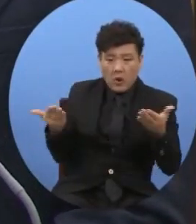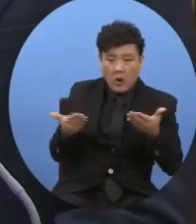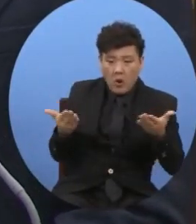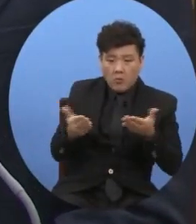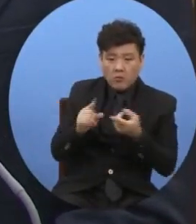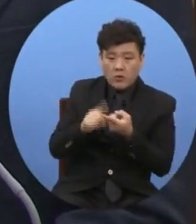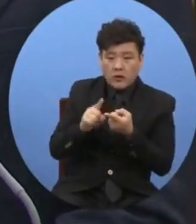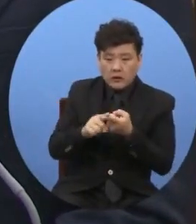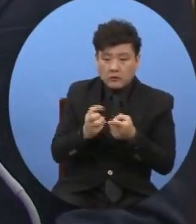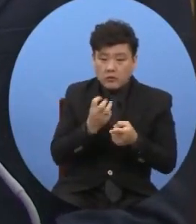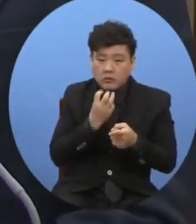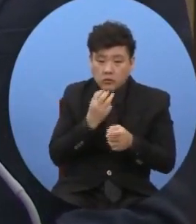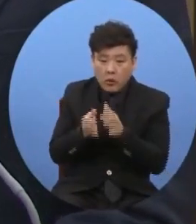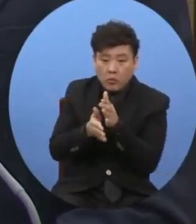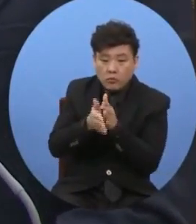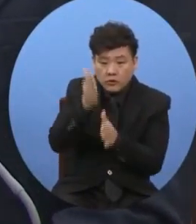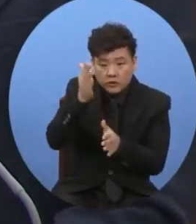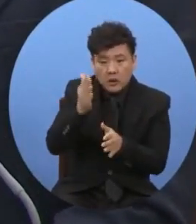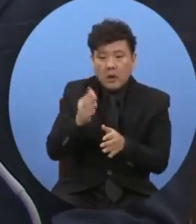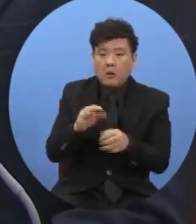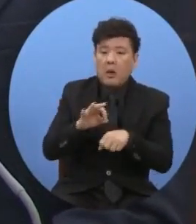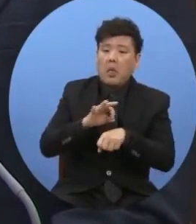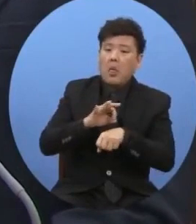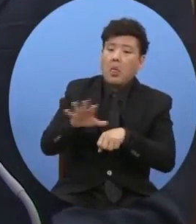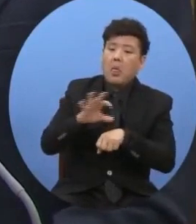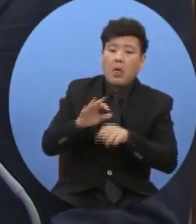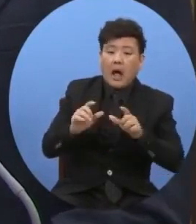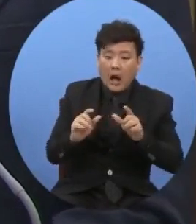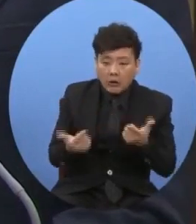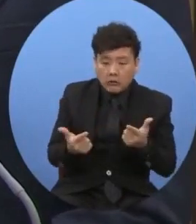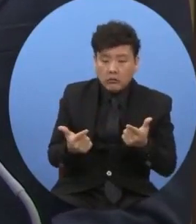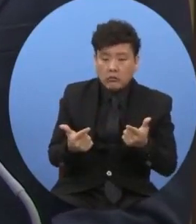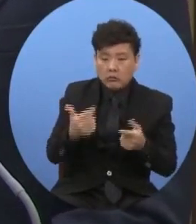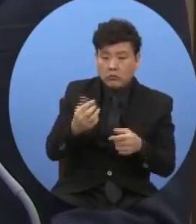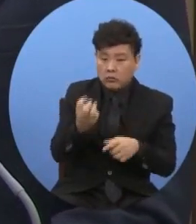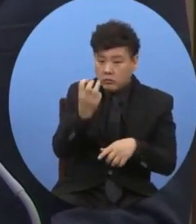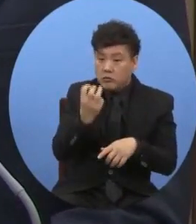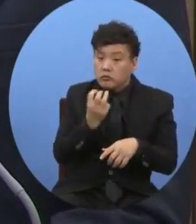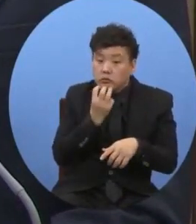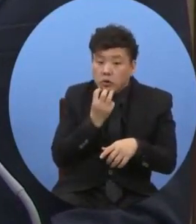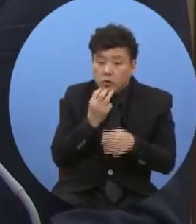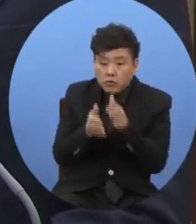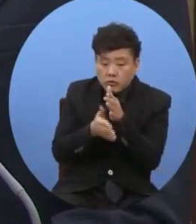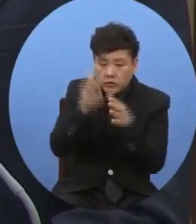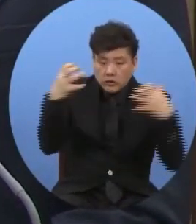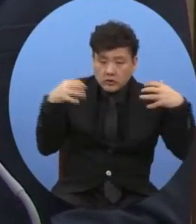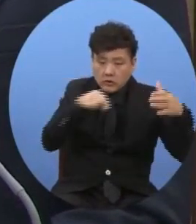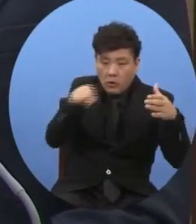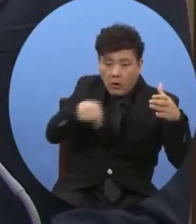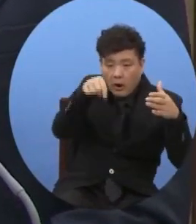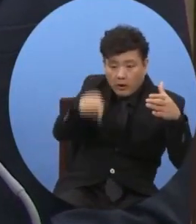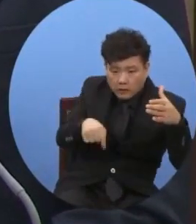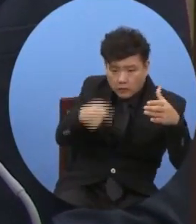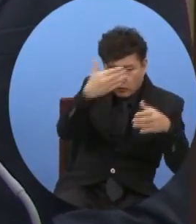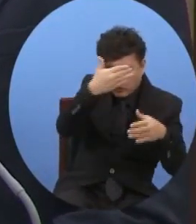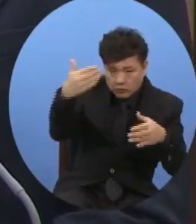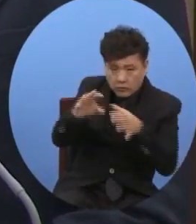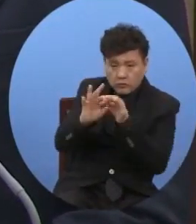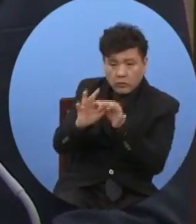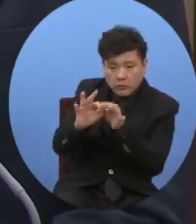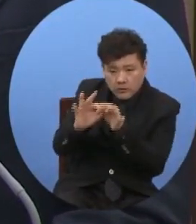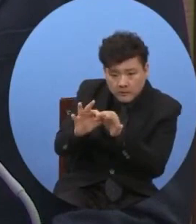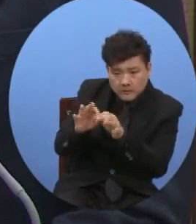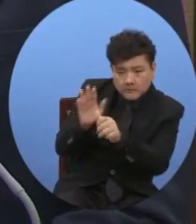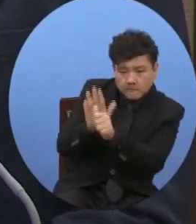건 아닙니다. 우리 청년 파트에서 굉장히 일을 열심히 하고 있고 그 부분의 상당 부분의 업무가